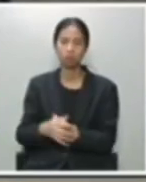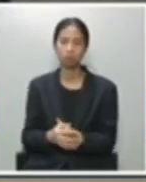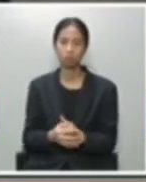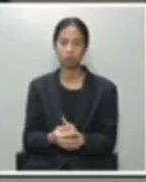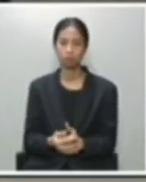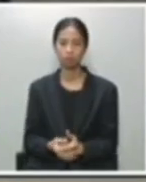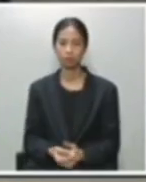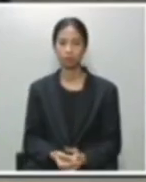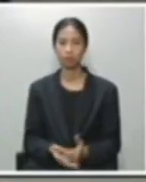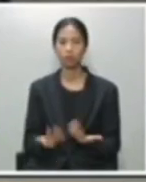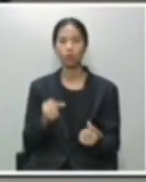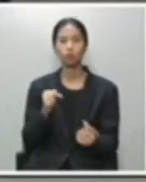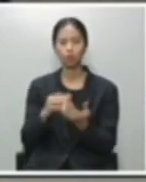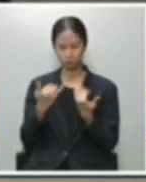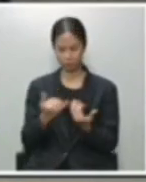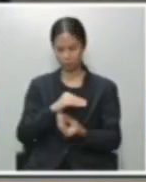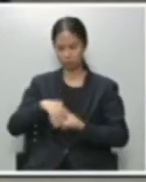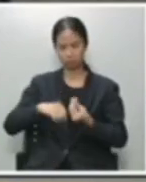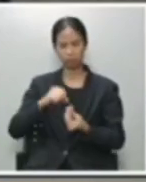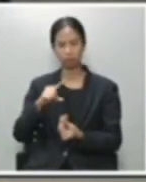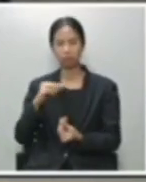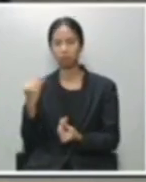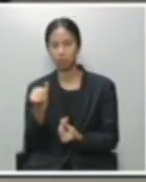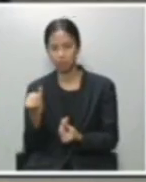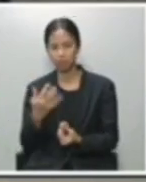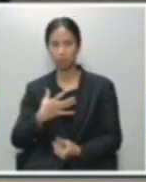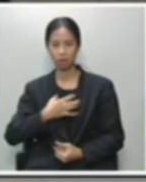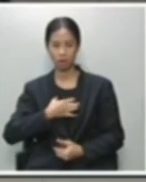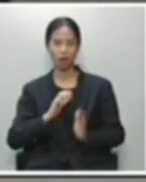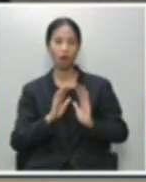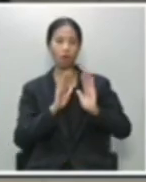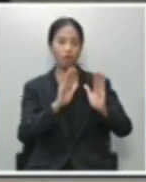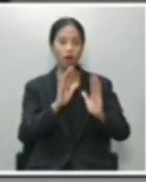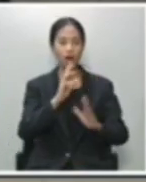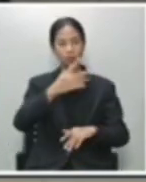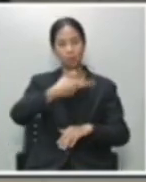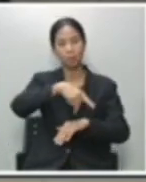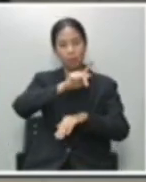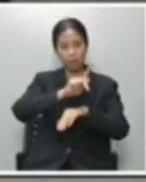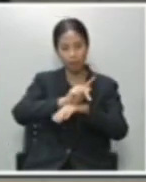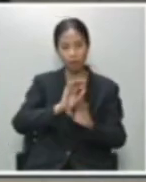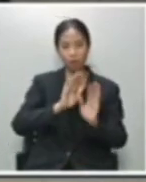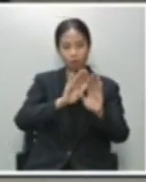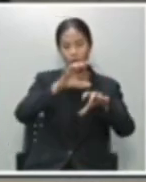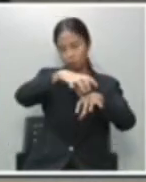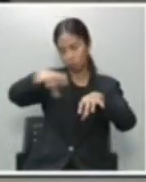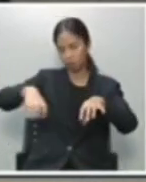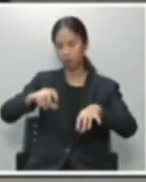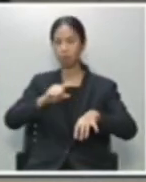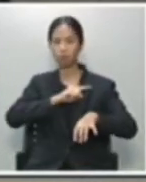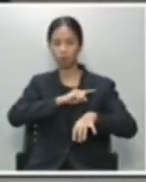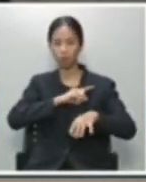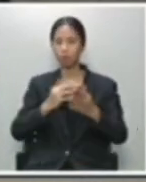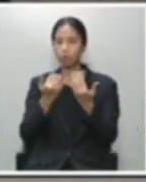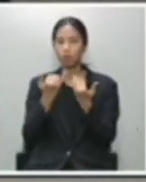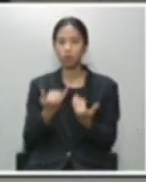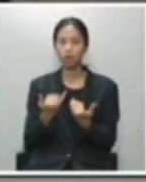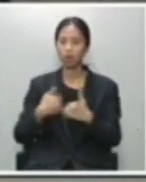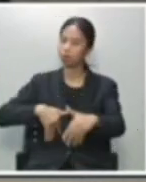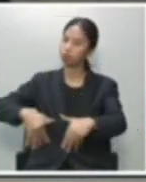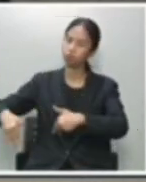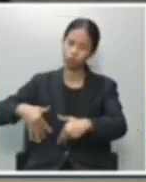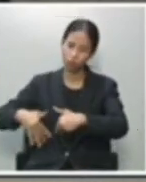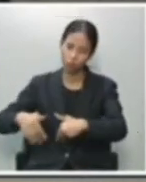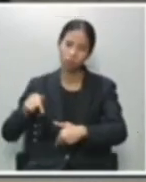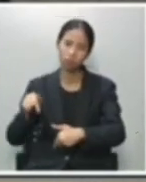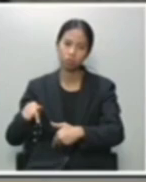งพอในภาวะเศรษฐกิจแบบนี้ฉันขอฝากท่านประธานไปถึงหน่วยงานที่เกี่ยวข้องว่าขณะนี้นะคะชาวบ้านแม้กระทั่งช